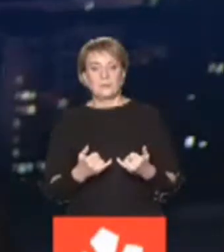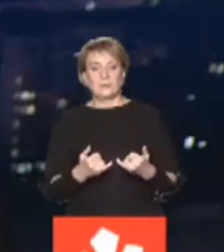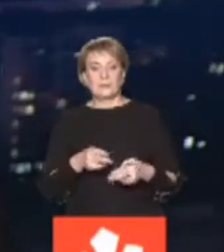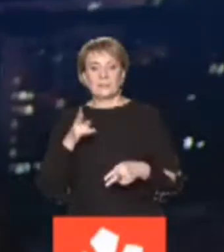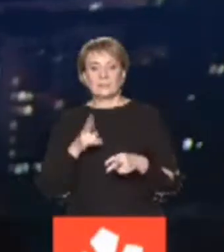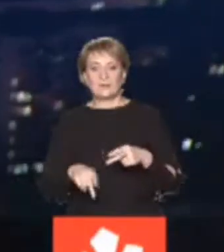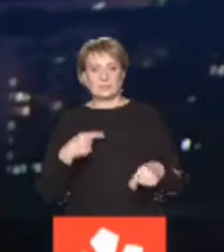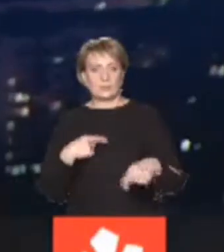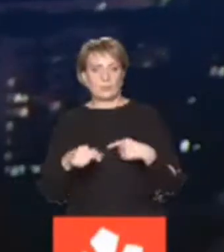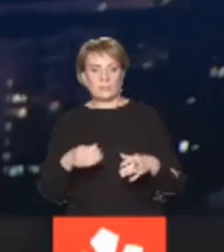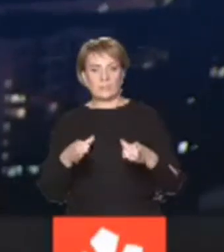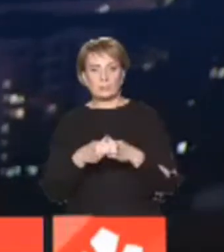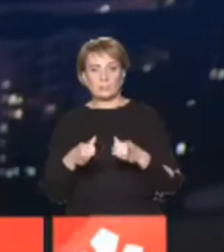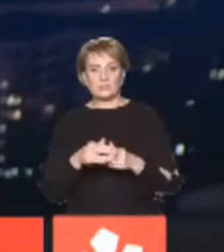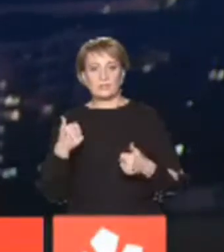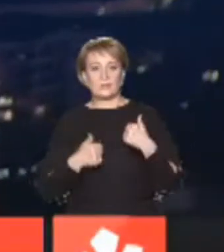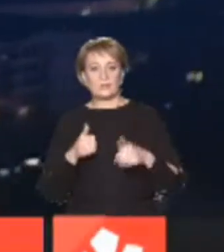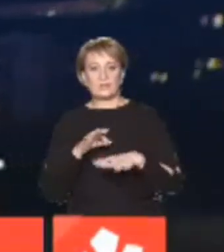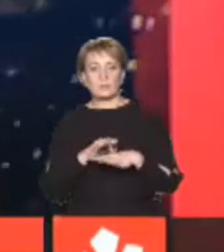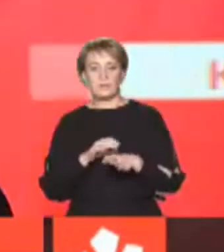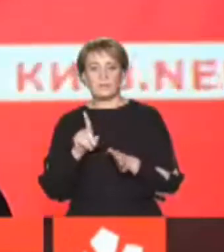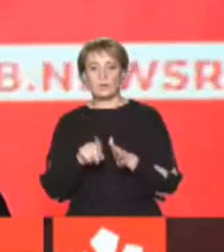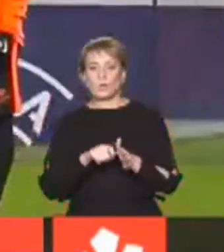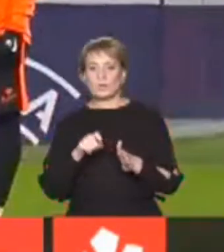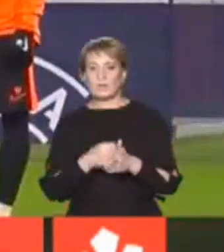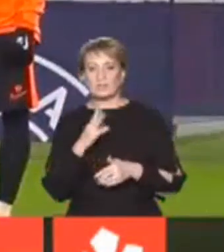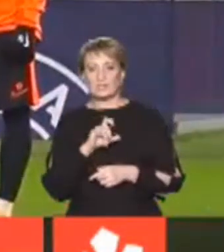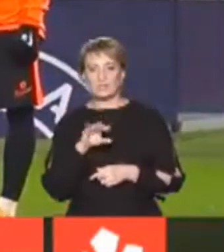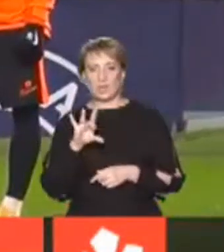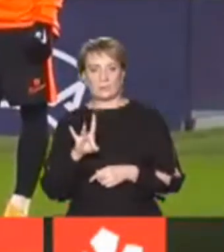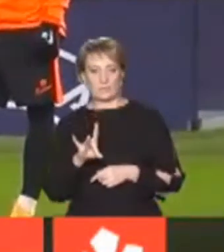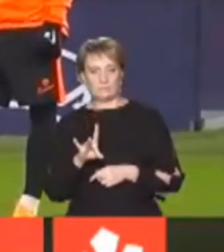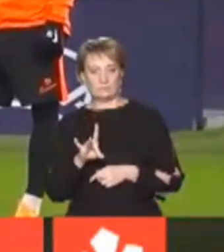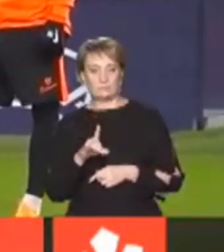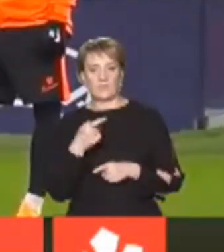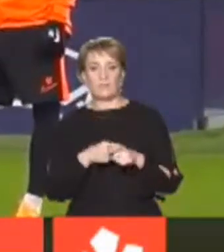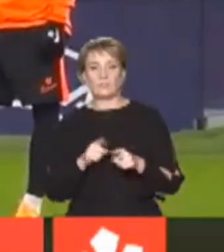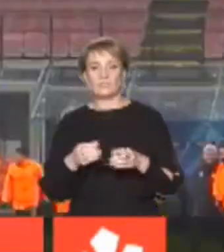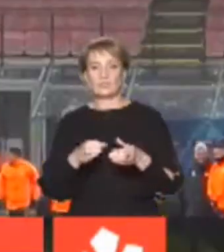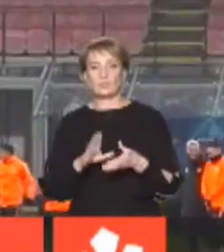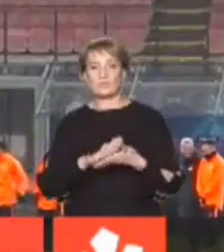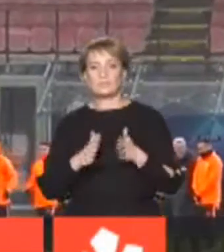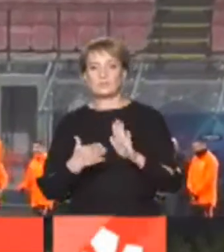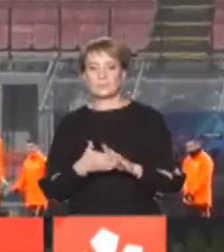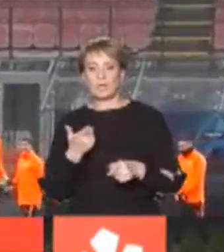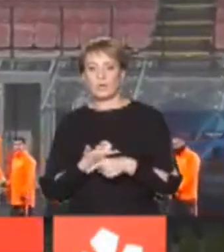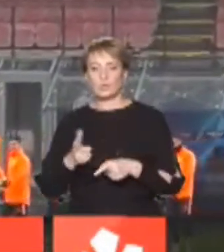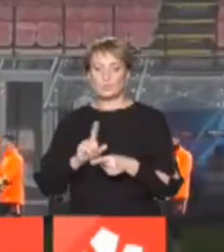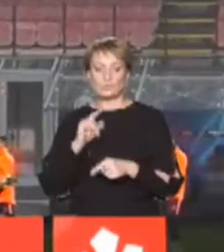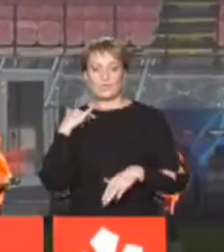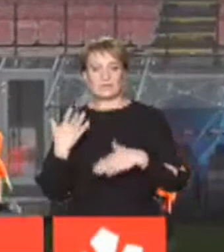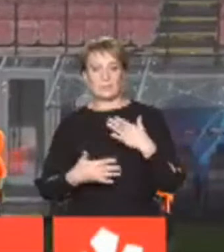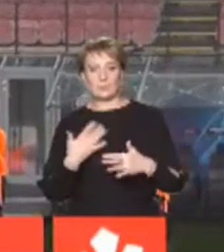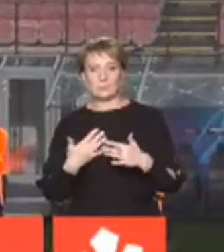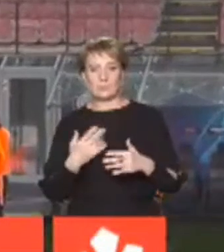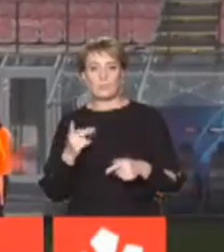матч в груповому турнірі Ліги чемпіонів проведе донецький «Шахтар» в Мілані проти «Інтера». В цій групі ситуація дуже заплутана. «Шахтар»